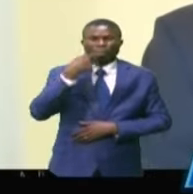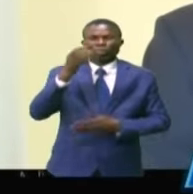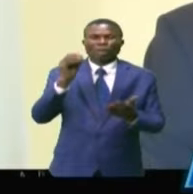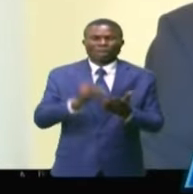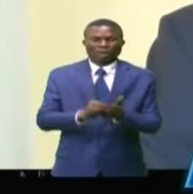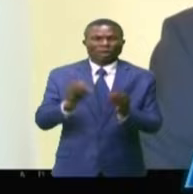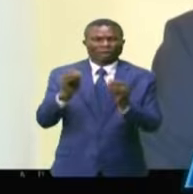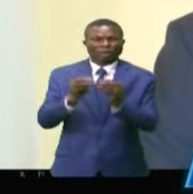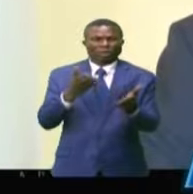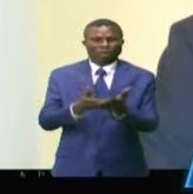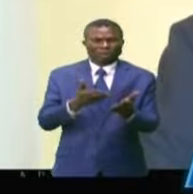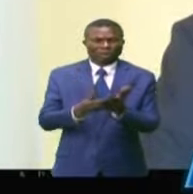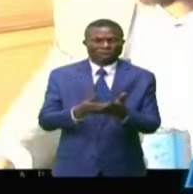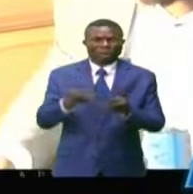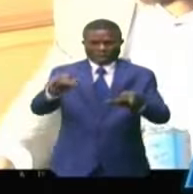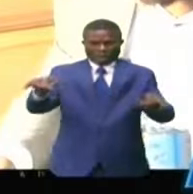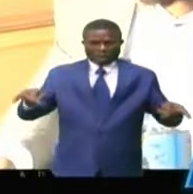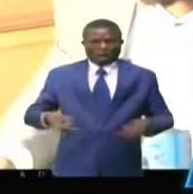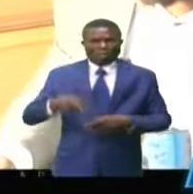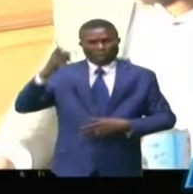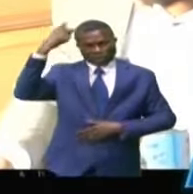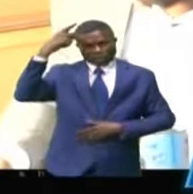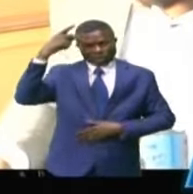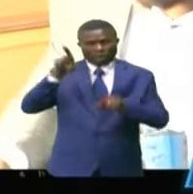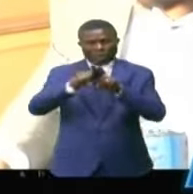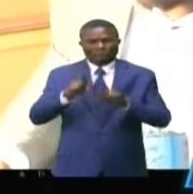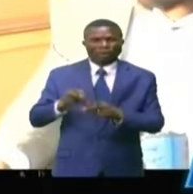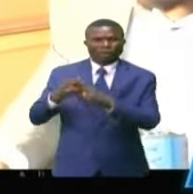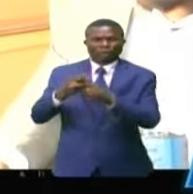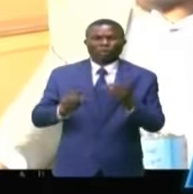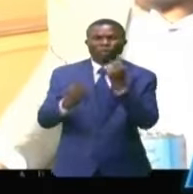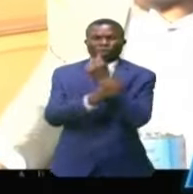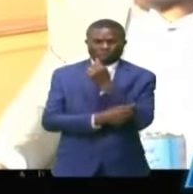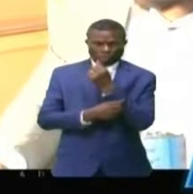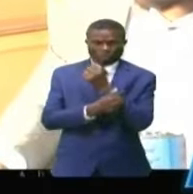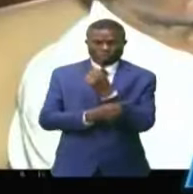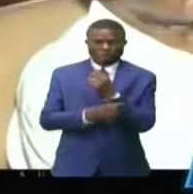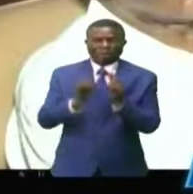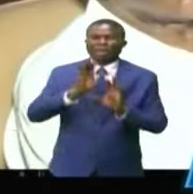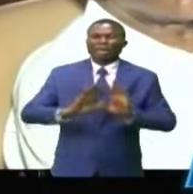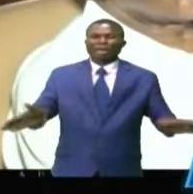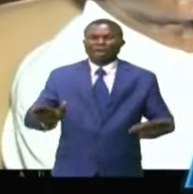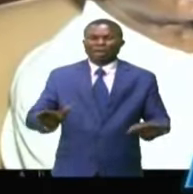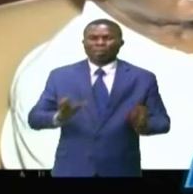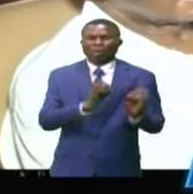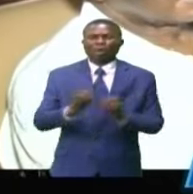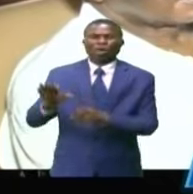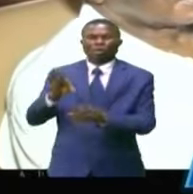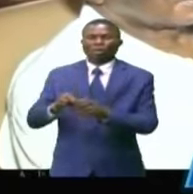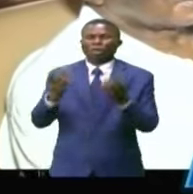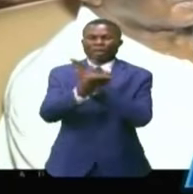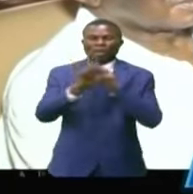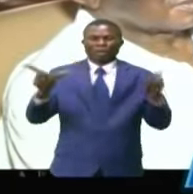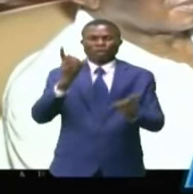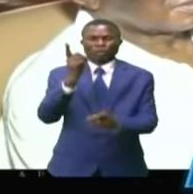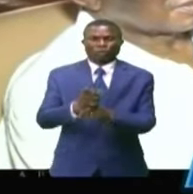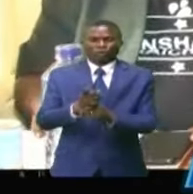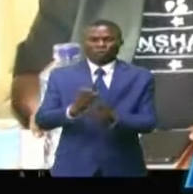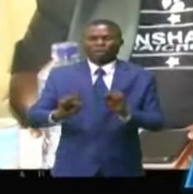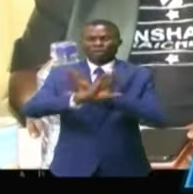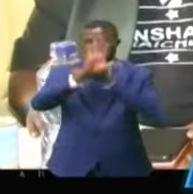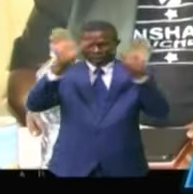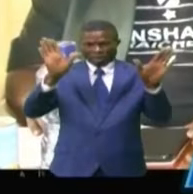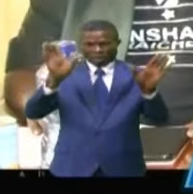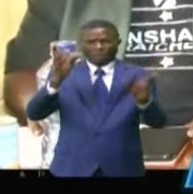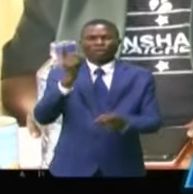de cette réunion l'environnement politique et sécuritaire du pays s'il est propice à la tenue d'élections libres, justes,